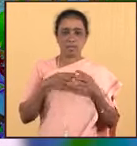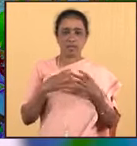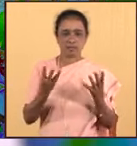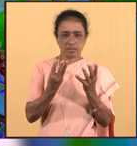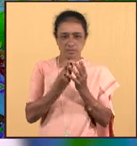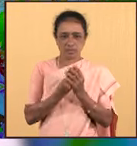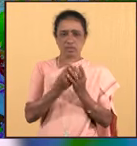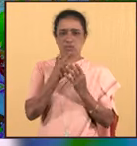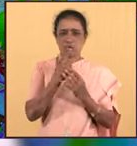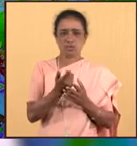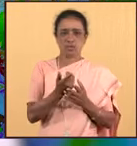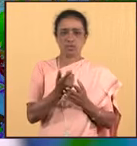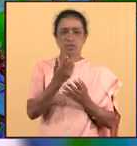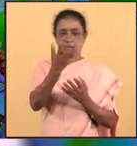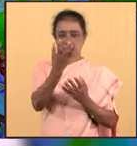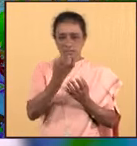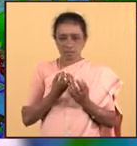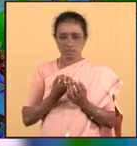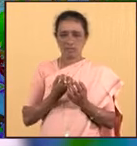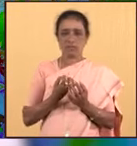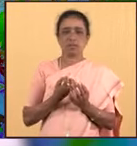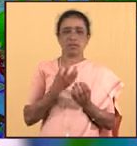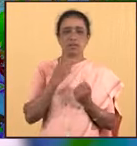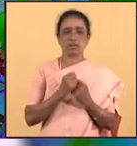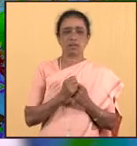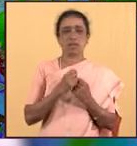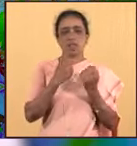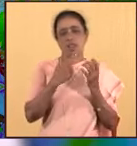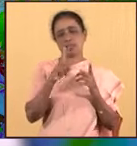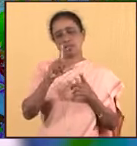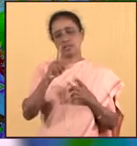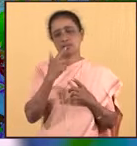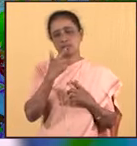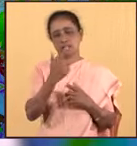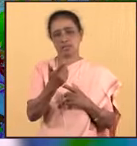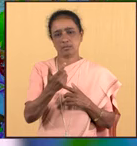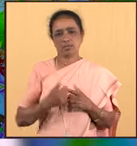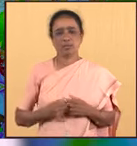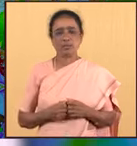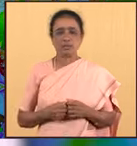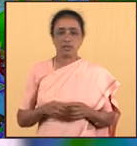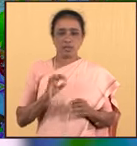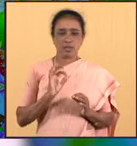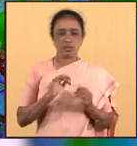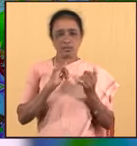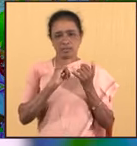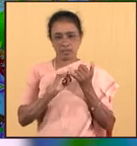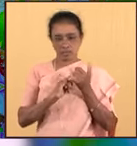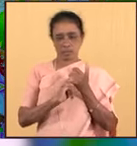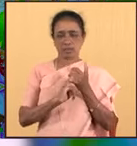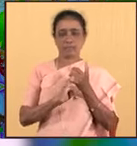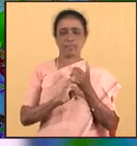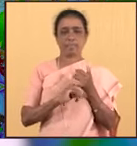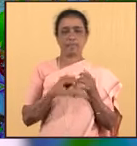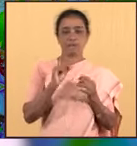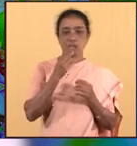சமய சார்பின்மை என்ற சொல் எதிலிருந்து எடுக்கப்பட்டது என்றால், லத்தீன் சொல் என்று எடுக்கப்பட்டது. அந்த